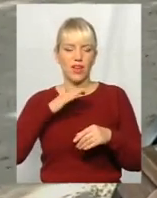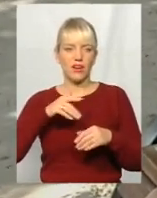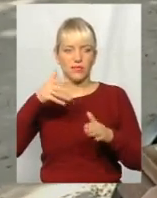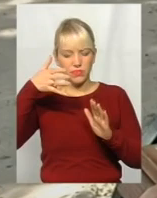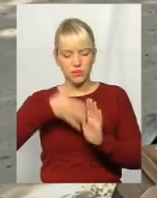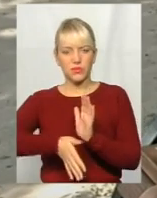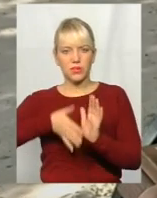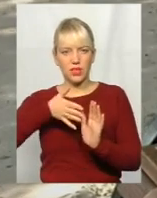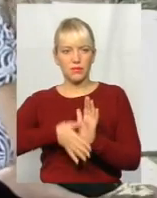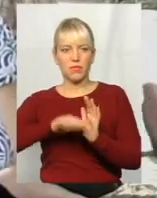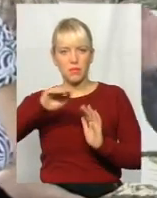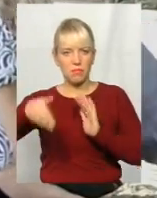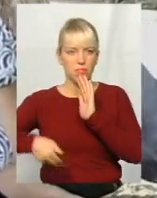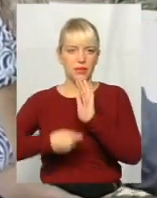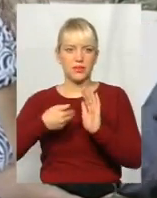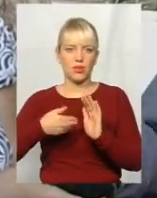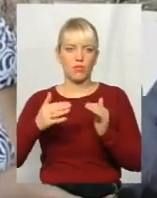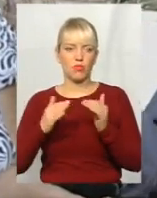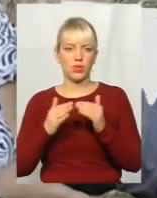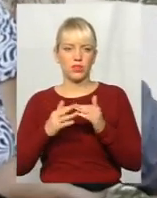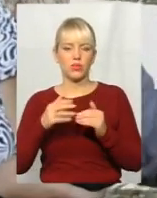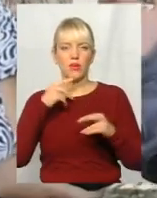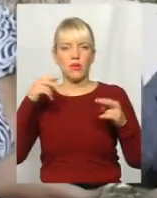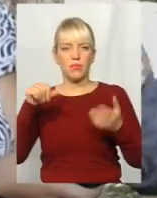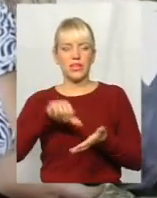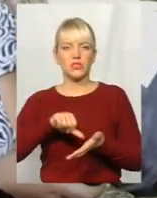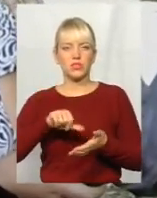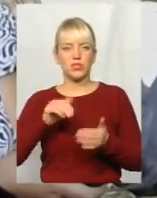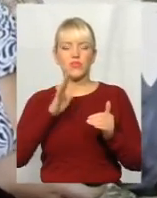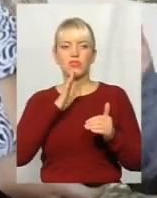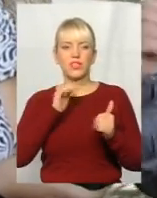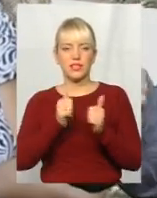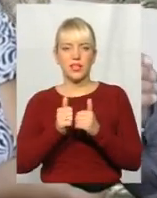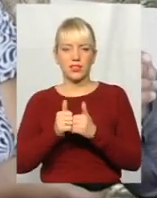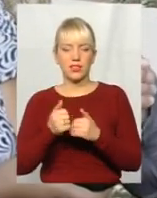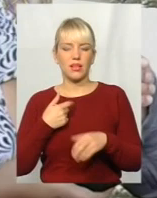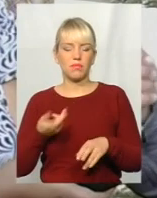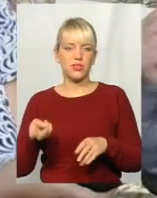йде просто під будинок. От ми в присутності сусідки підійшли в ЖЕК